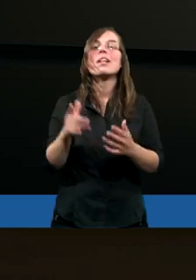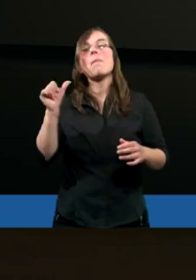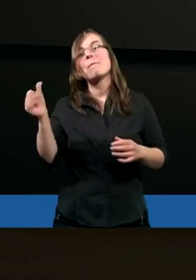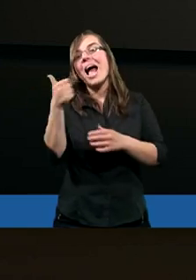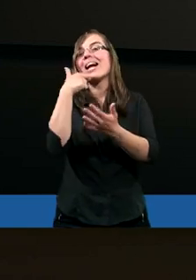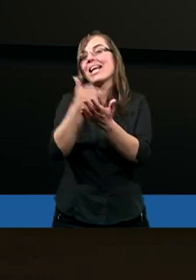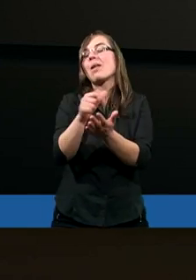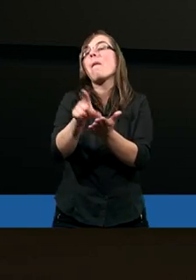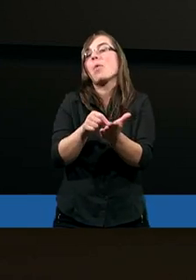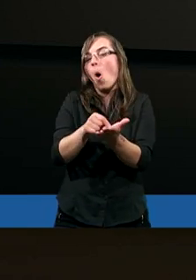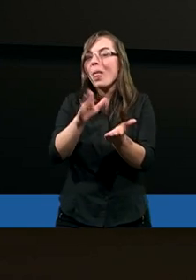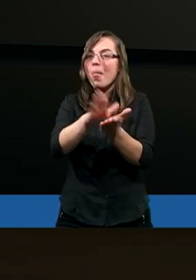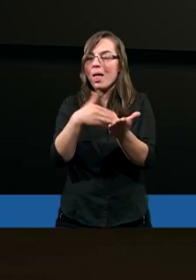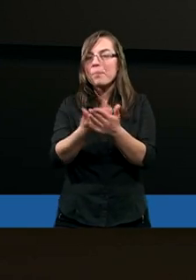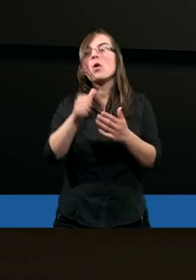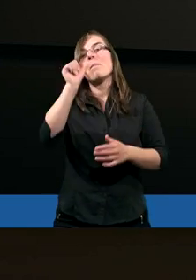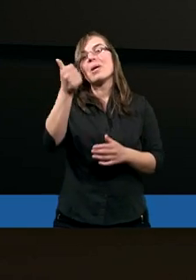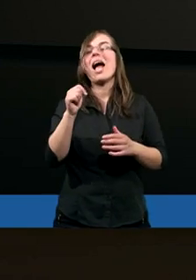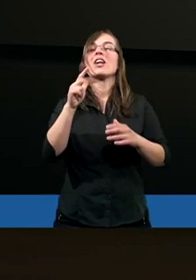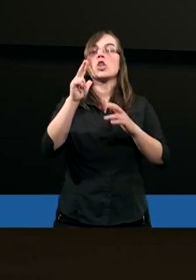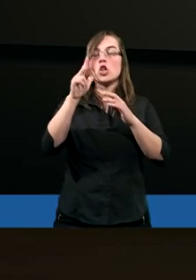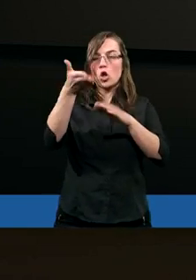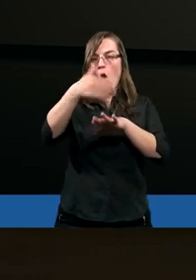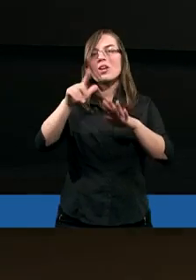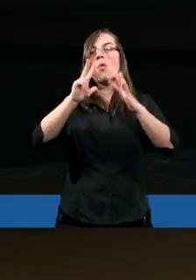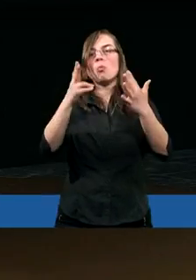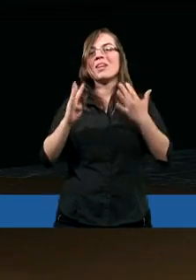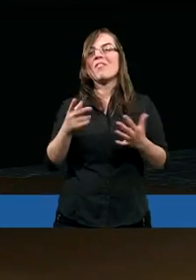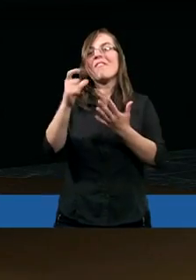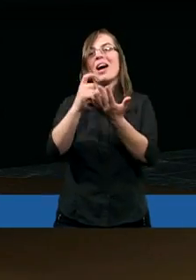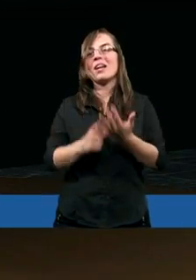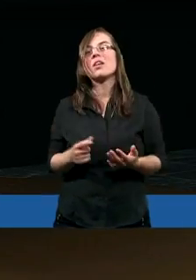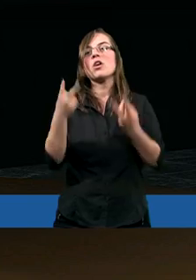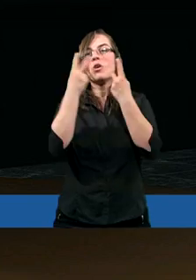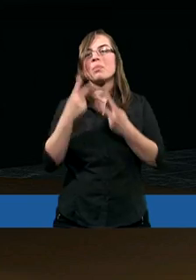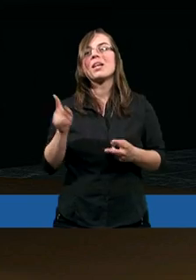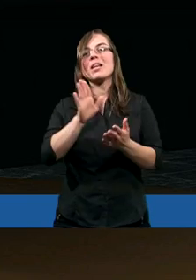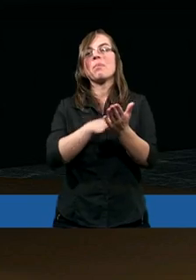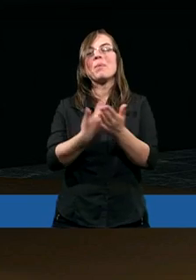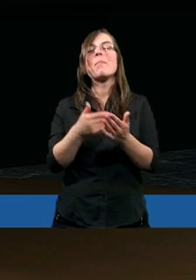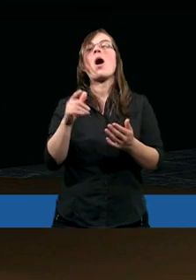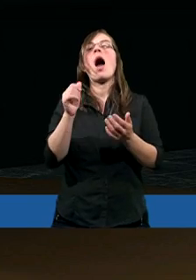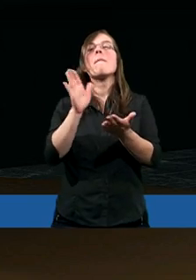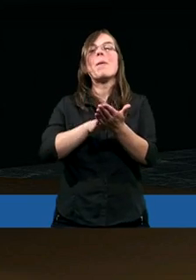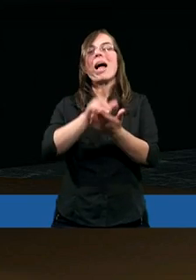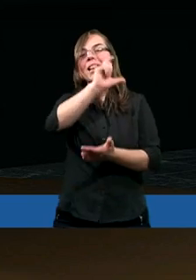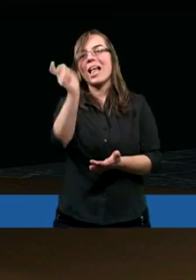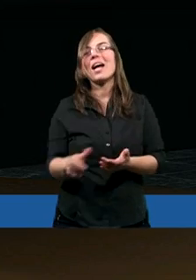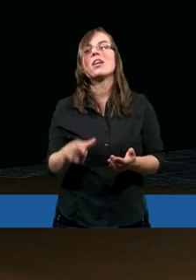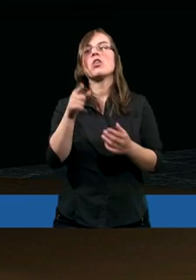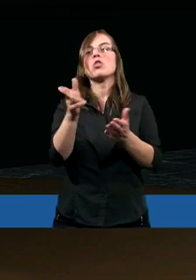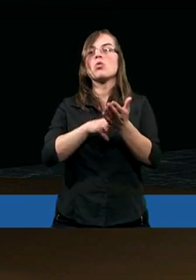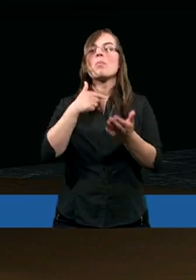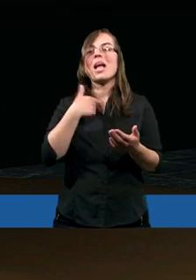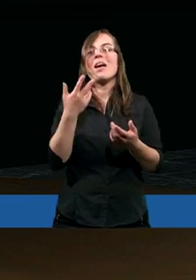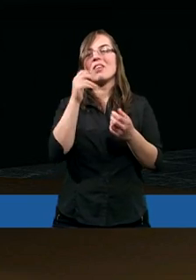Piotra, pierwszy rozdział, ósmy i dziewiąty werset. Przeczytam z przykładu Biblii Gdańskiej. Którego nie